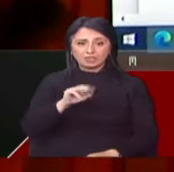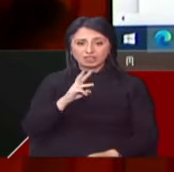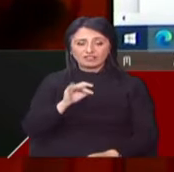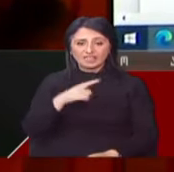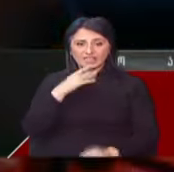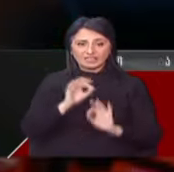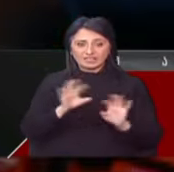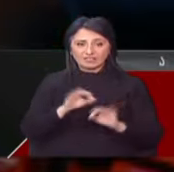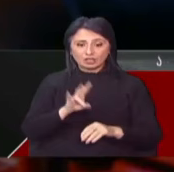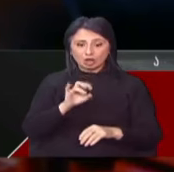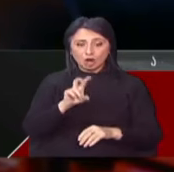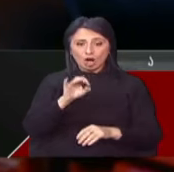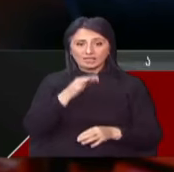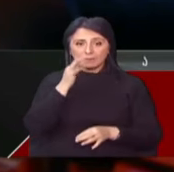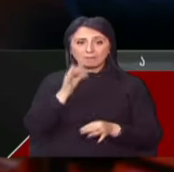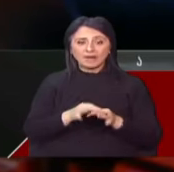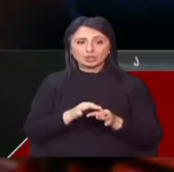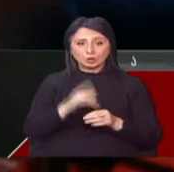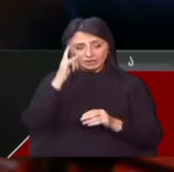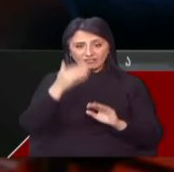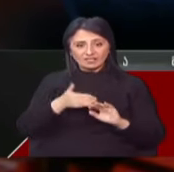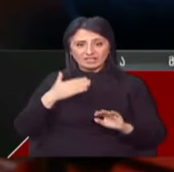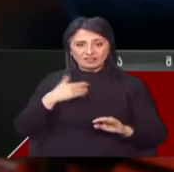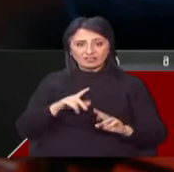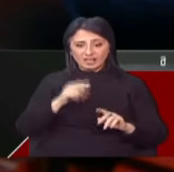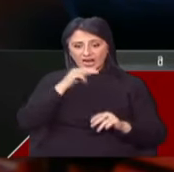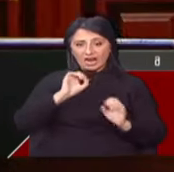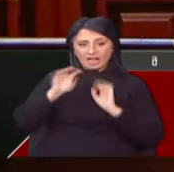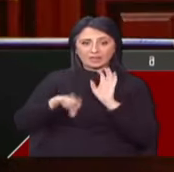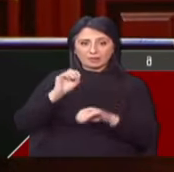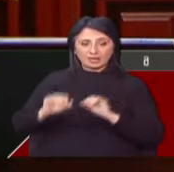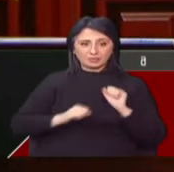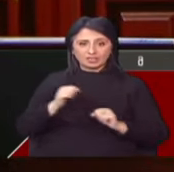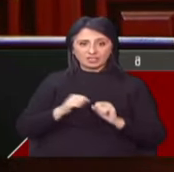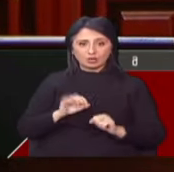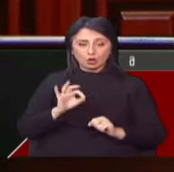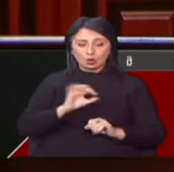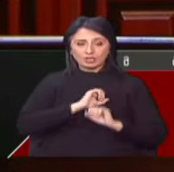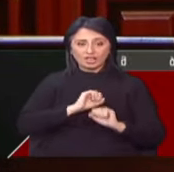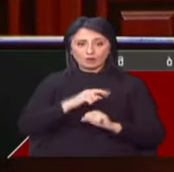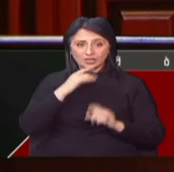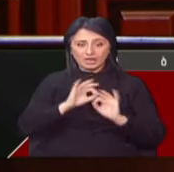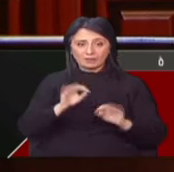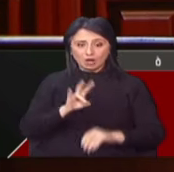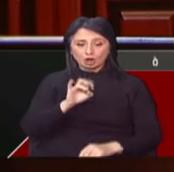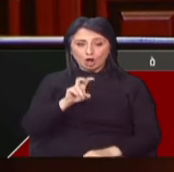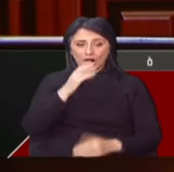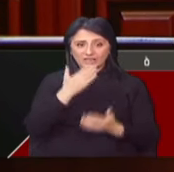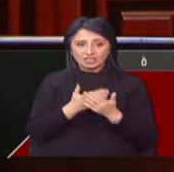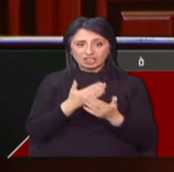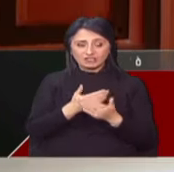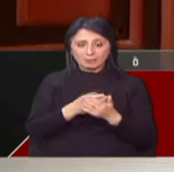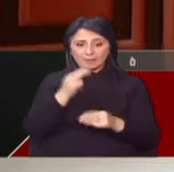Šveniradzis, Gans Hadebit, Noraideli, Pasuhis, Mgeblobis, Aridebas, Tagada, Bralebas, Stilops, Rogurts, advocat Igan Martaus, Noraideli,